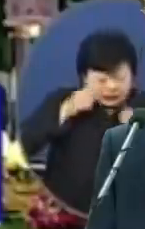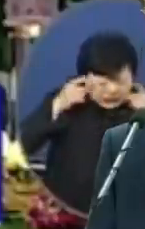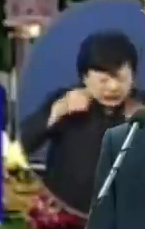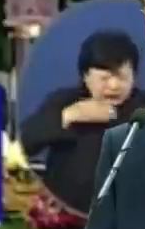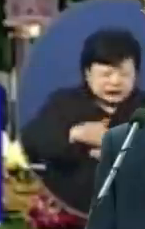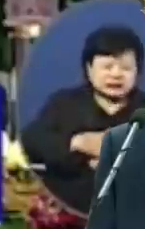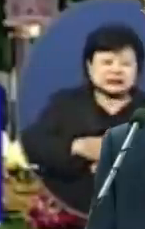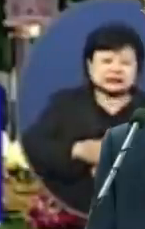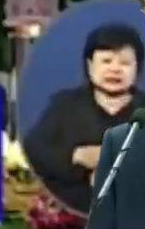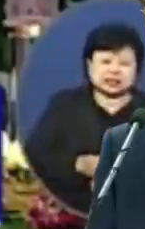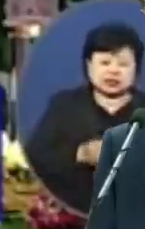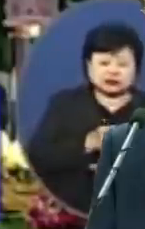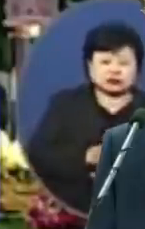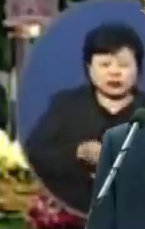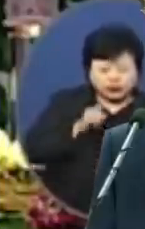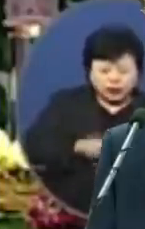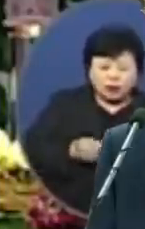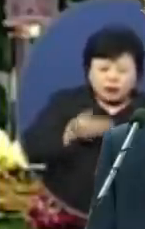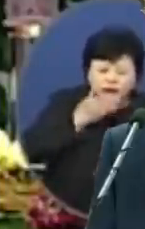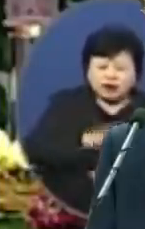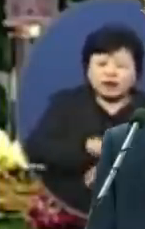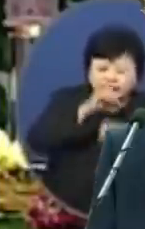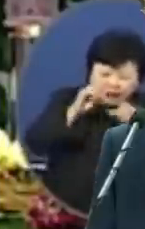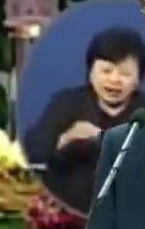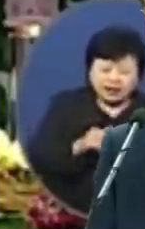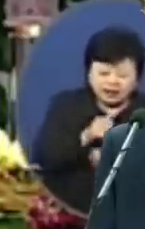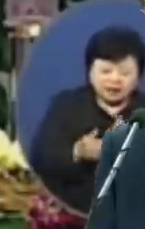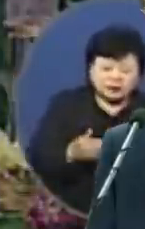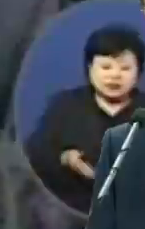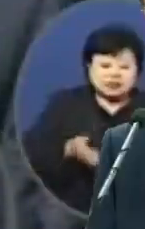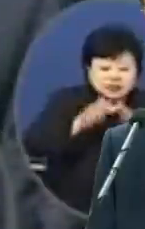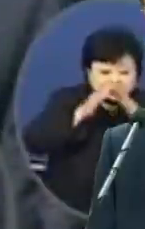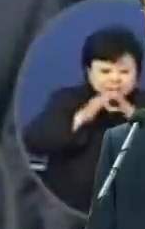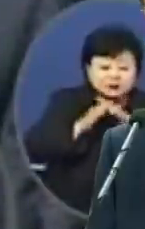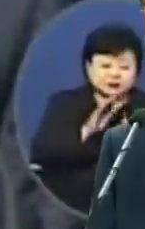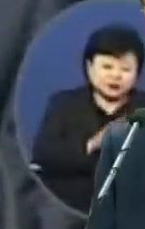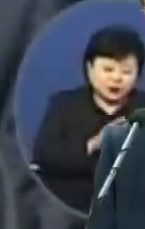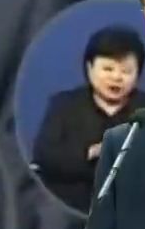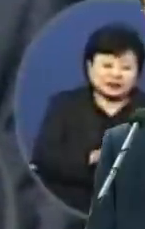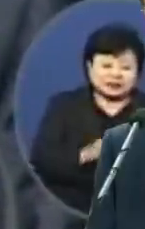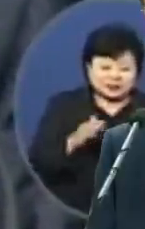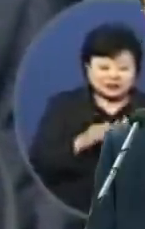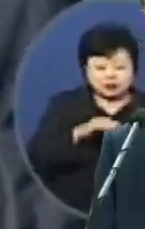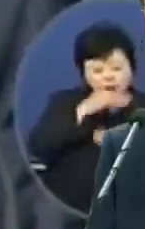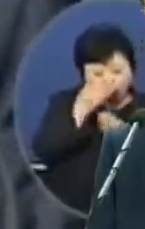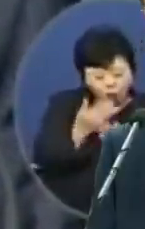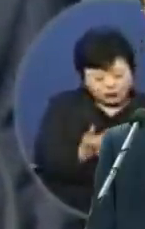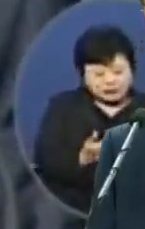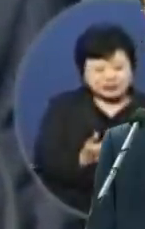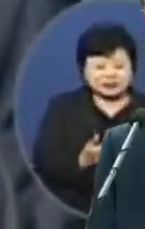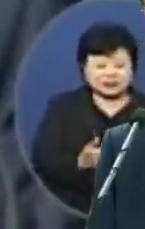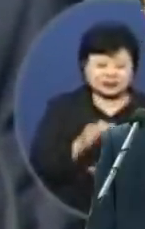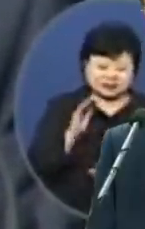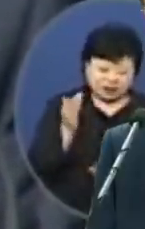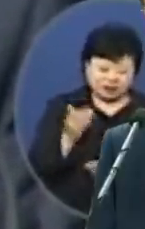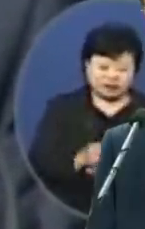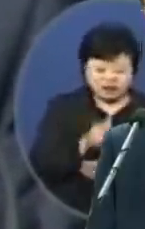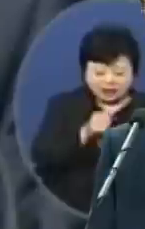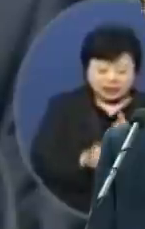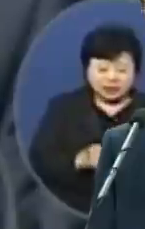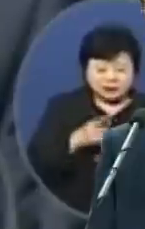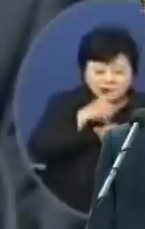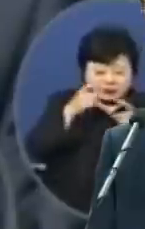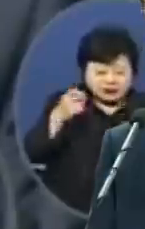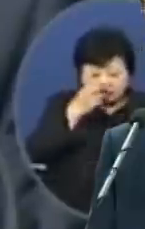먹음이 헛되도다. 하나님이 집을 지어줘야 그 집이 온전히 존속하고 하나님이